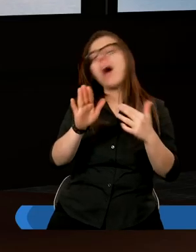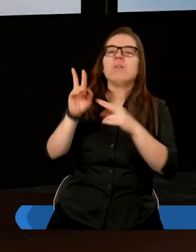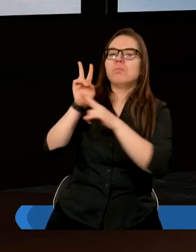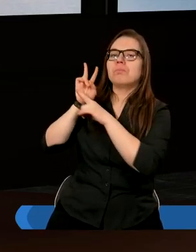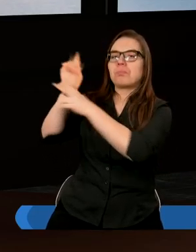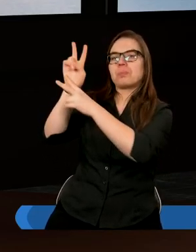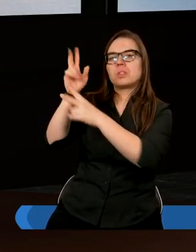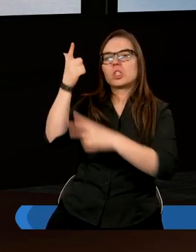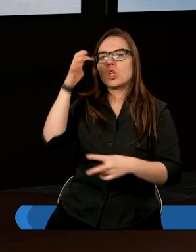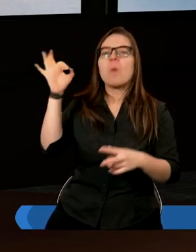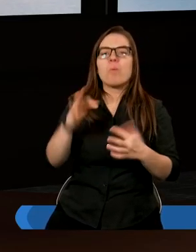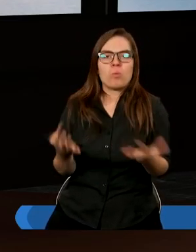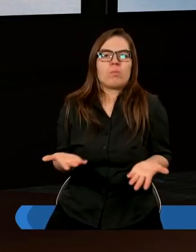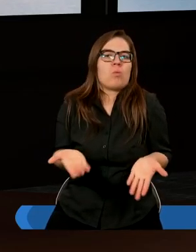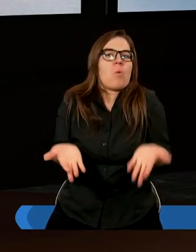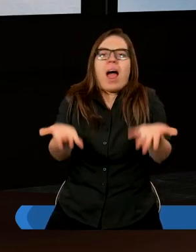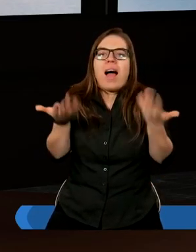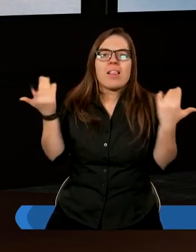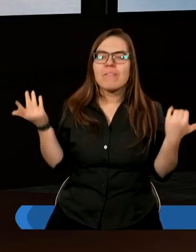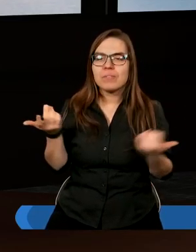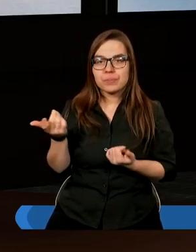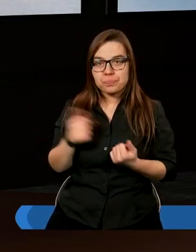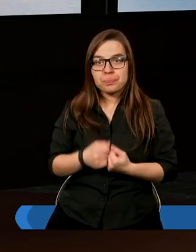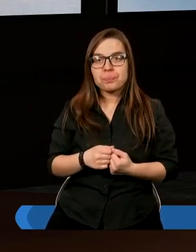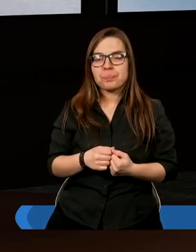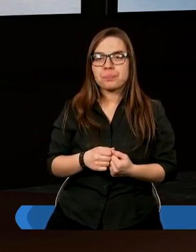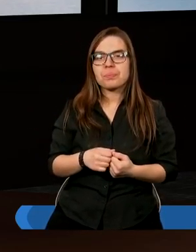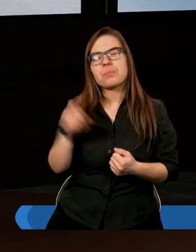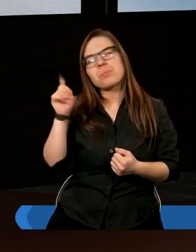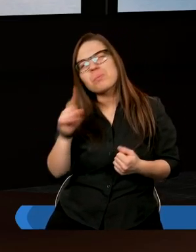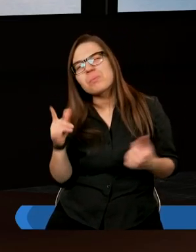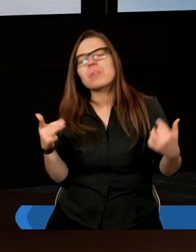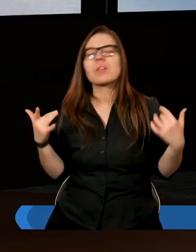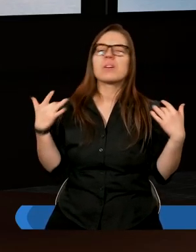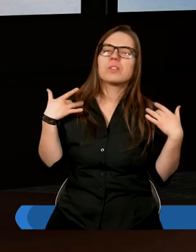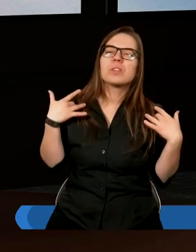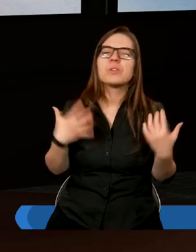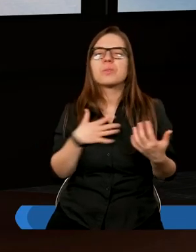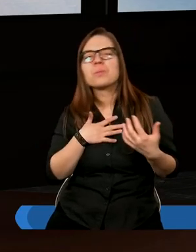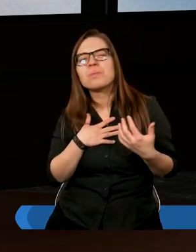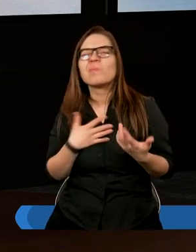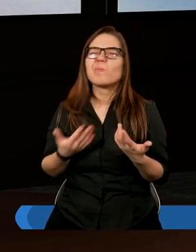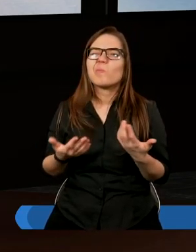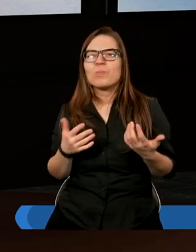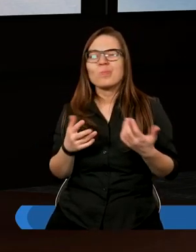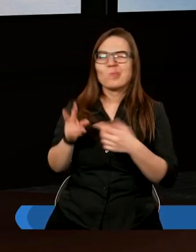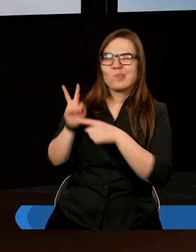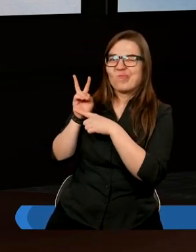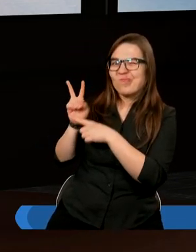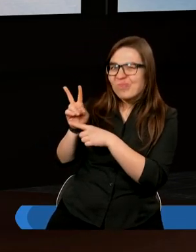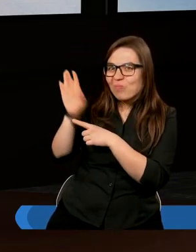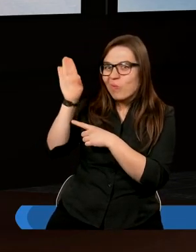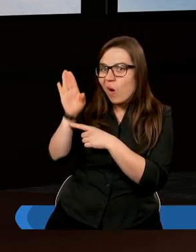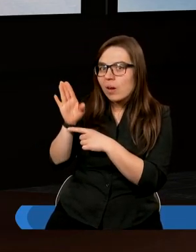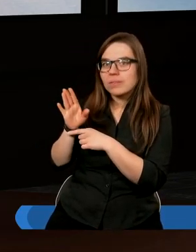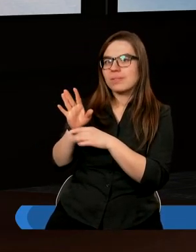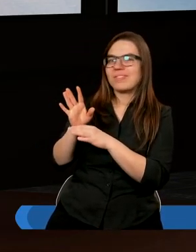nasze życie nieraz nam płata figle i nie bardzo mamy ochotę ufać,